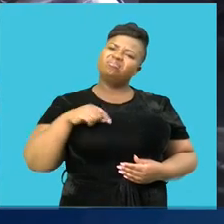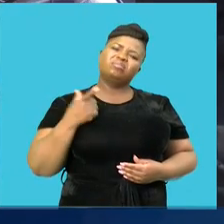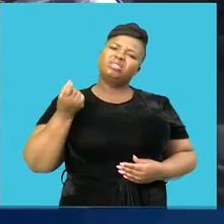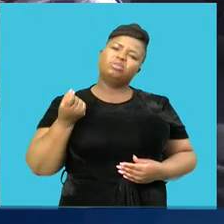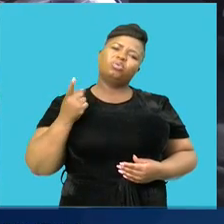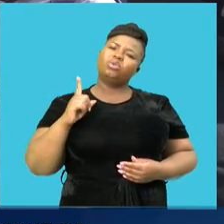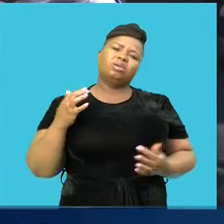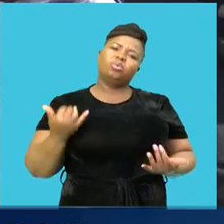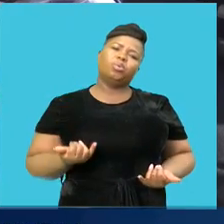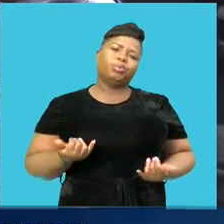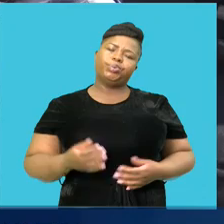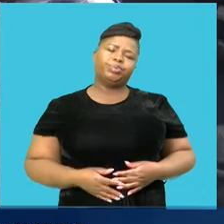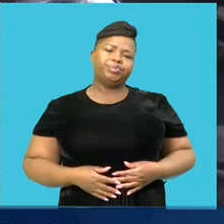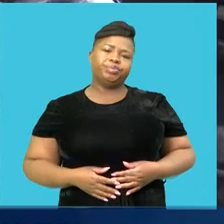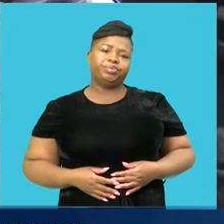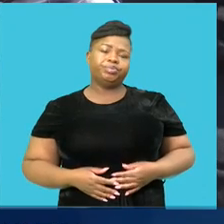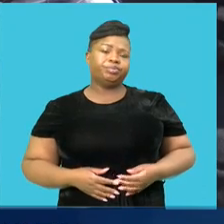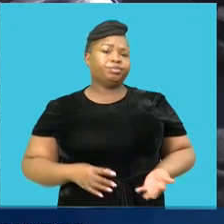ngoku ngoba